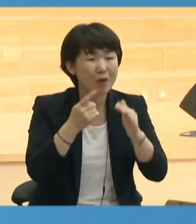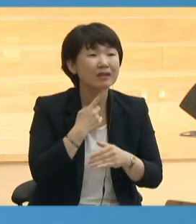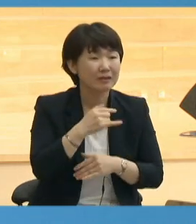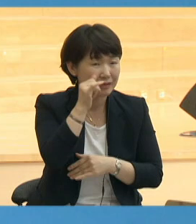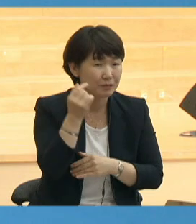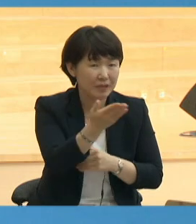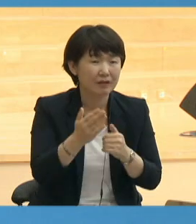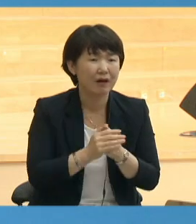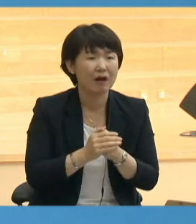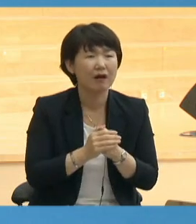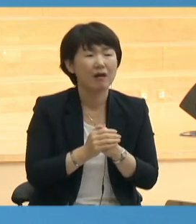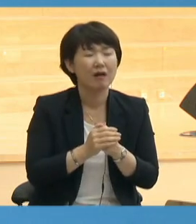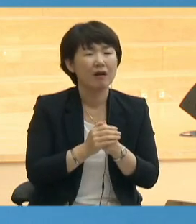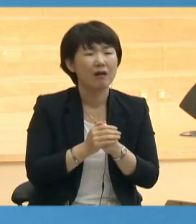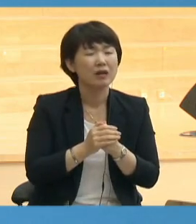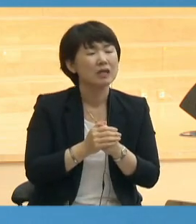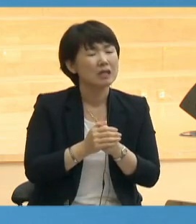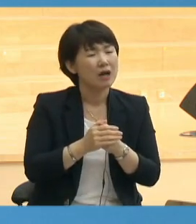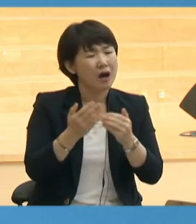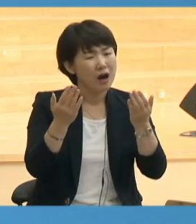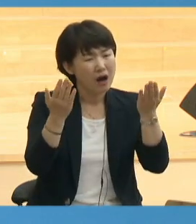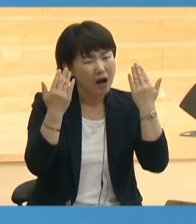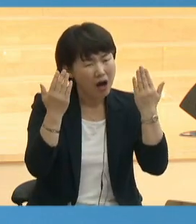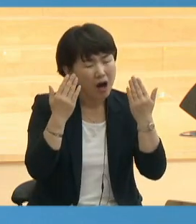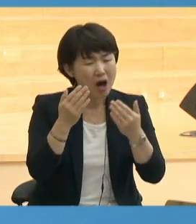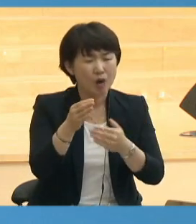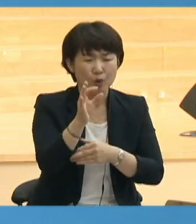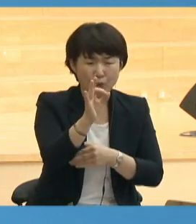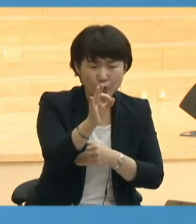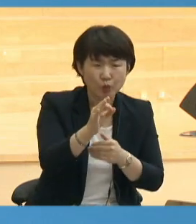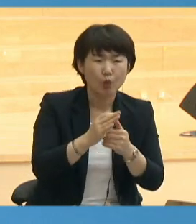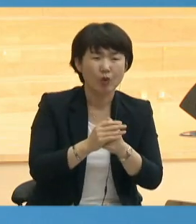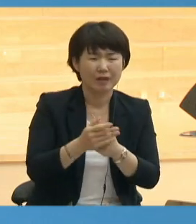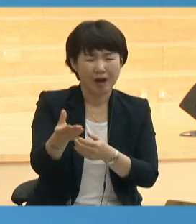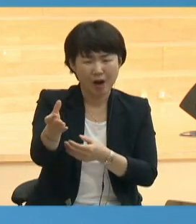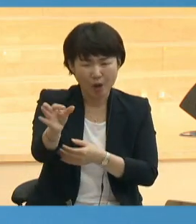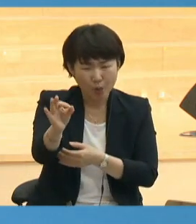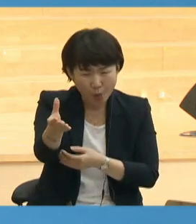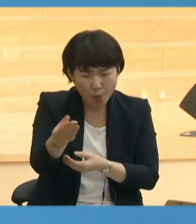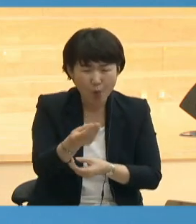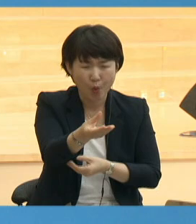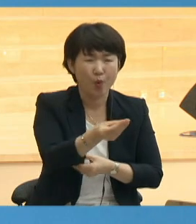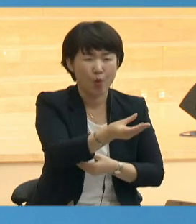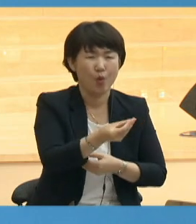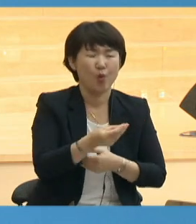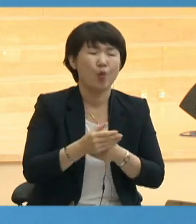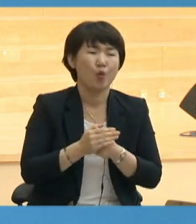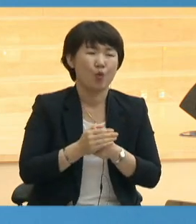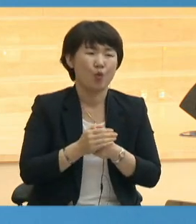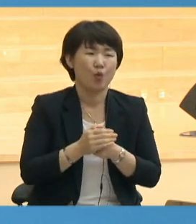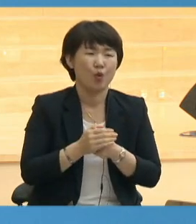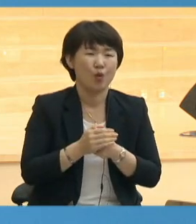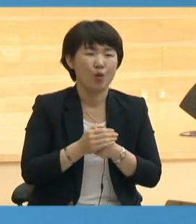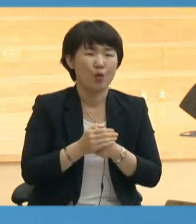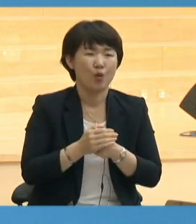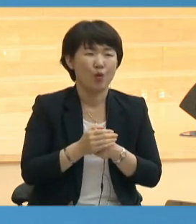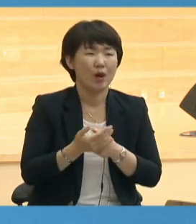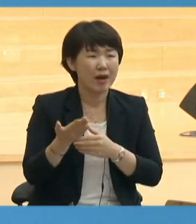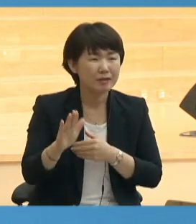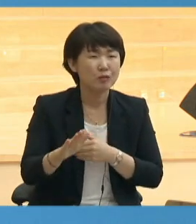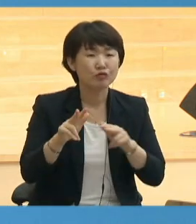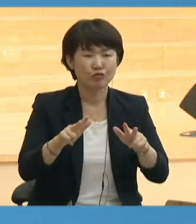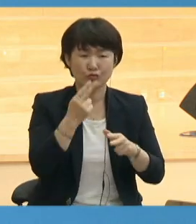언제나 박 자금 대출 받고 언제나 빠다 됐지 그런데 안주고 살았어